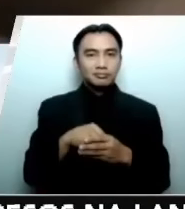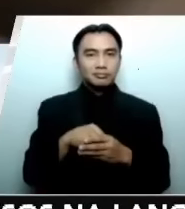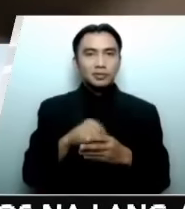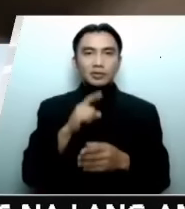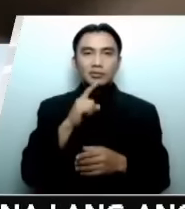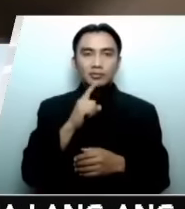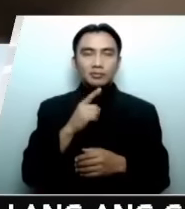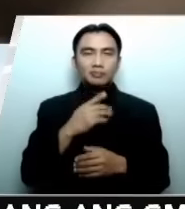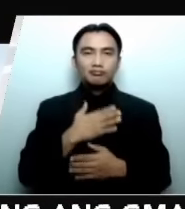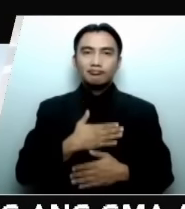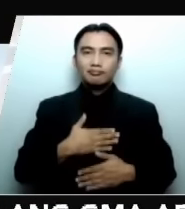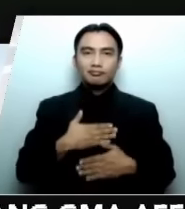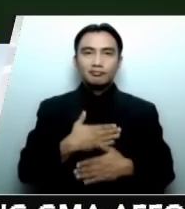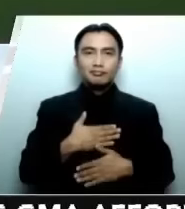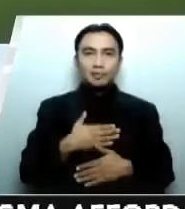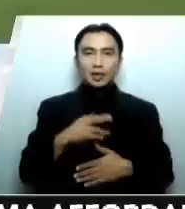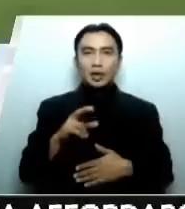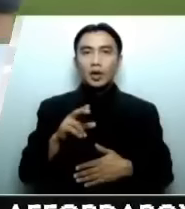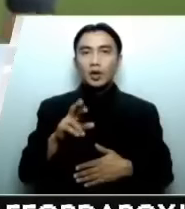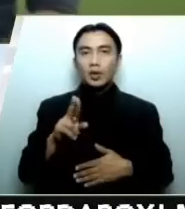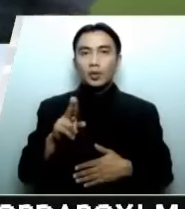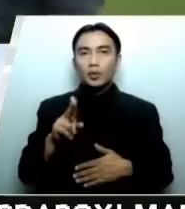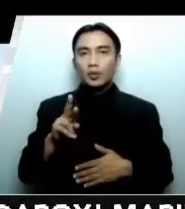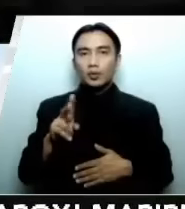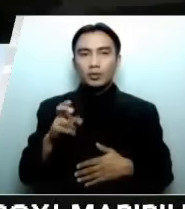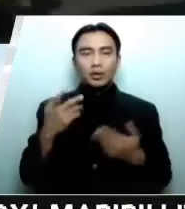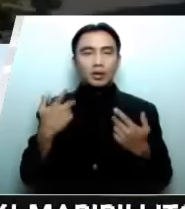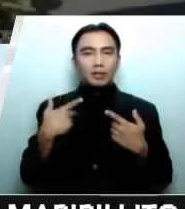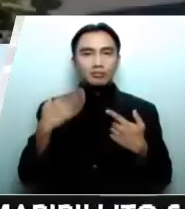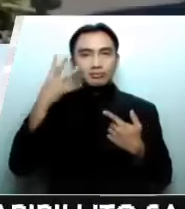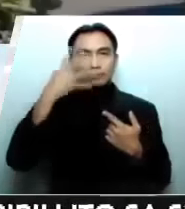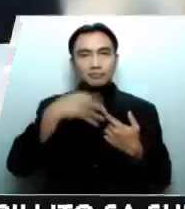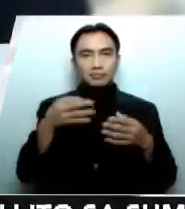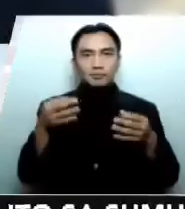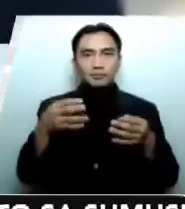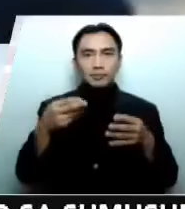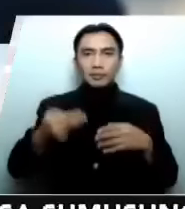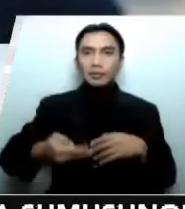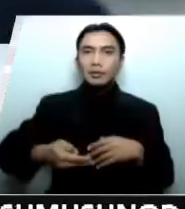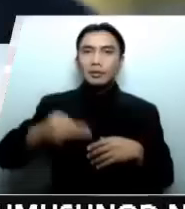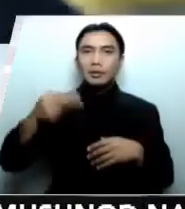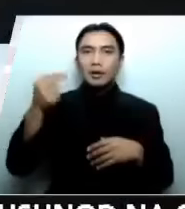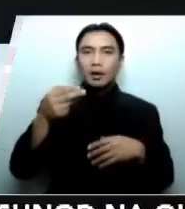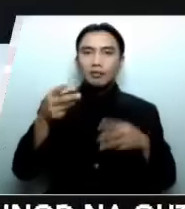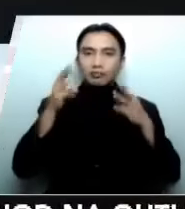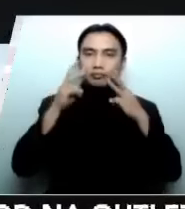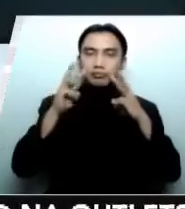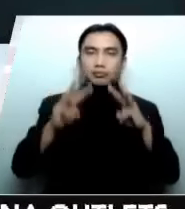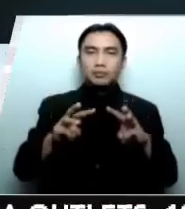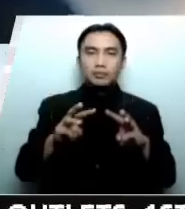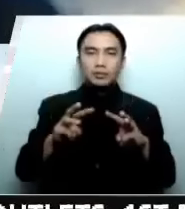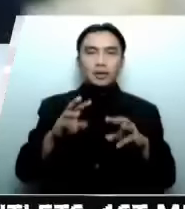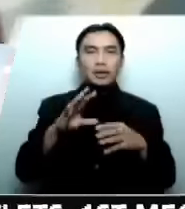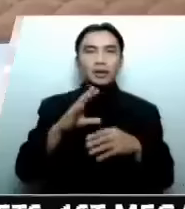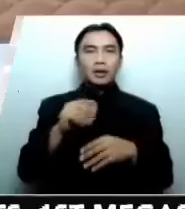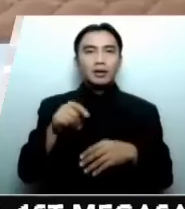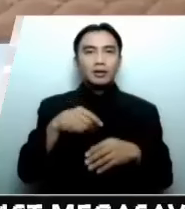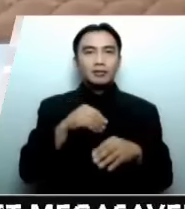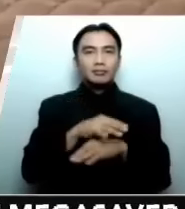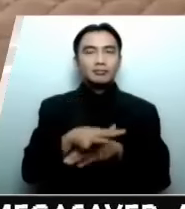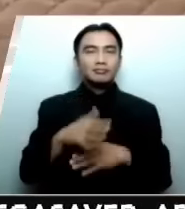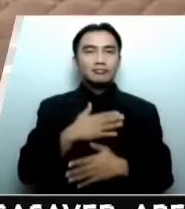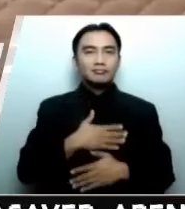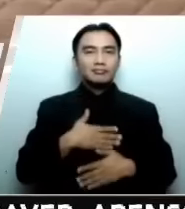pasasalamat ni Ruru sa mga magagandang feedback, mataas na ratings at gabi-gabing pagpapatrending ng fans.